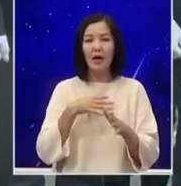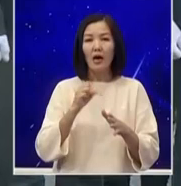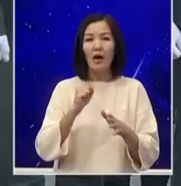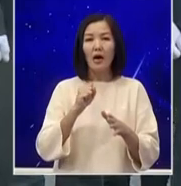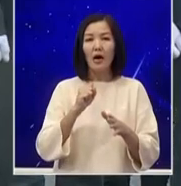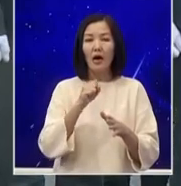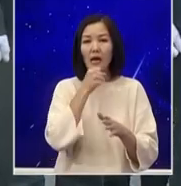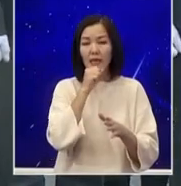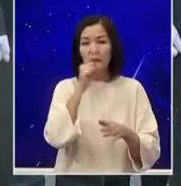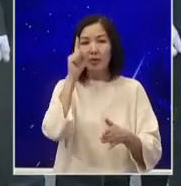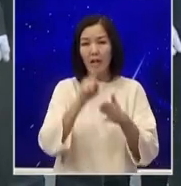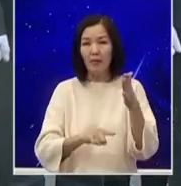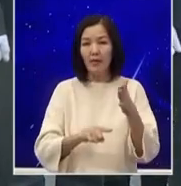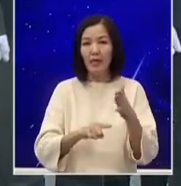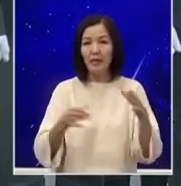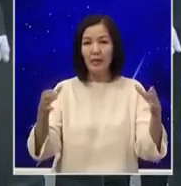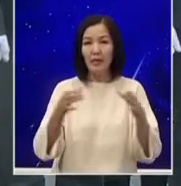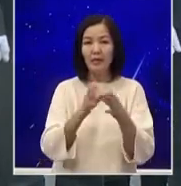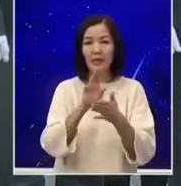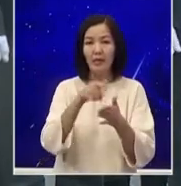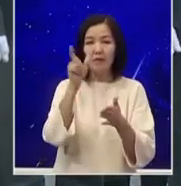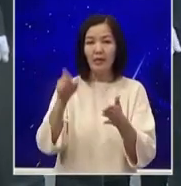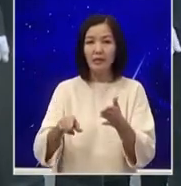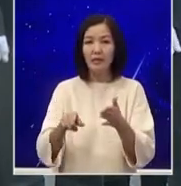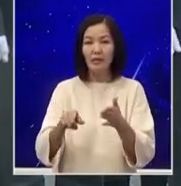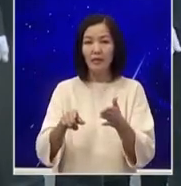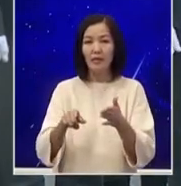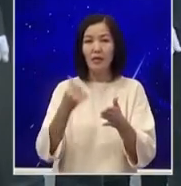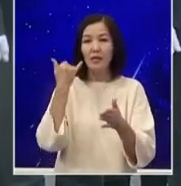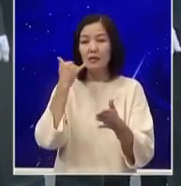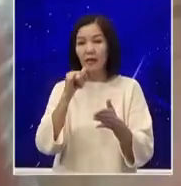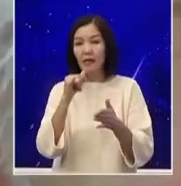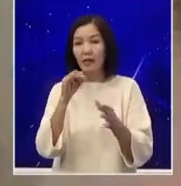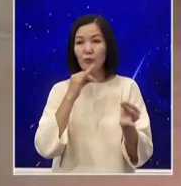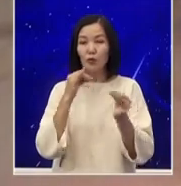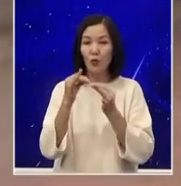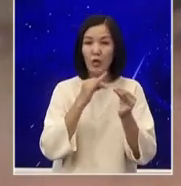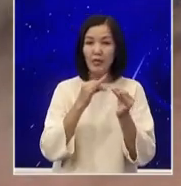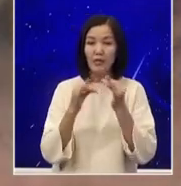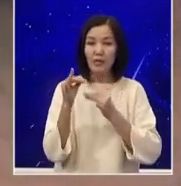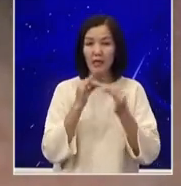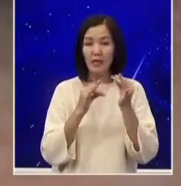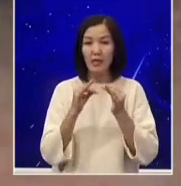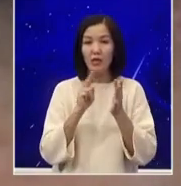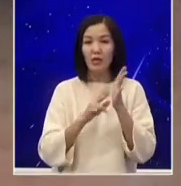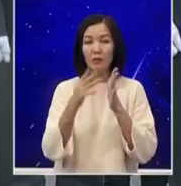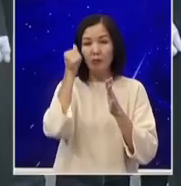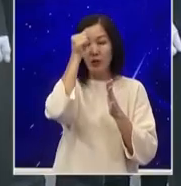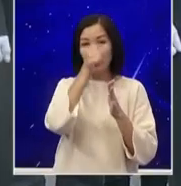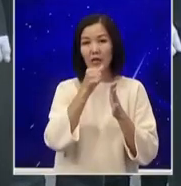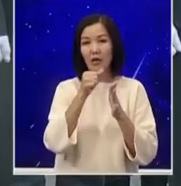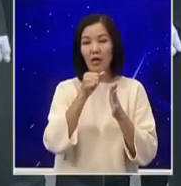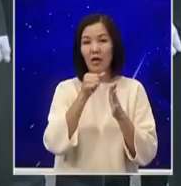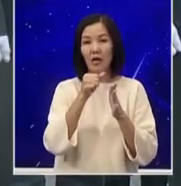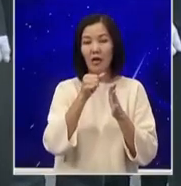дегеннен құрылтайшысы Әлия Сағынбекова деген кісінің несі бар деді. Сол кісінің телефонын алдым да сол кісіні звондадым. 75 жылдыққа деді, оған болмай